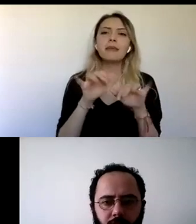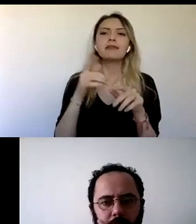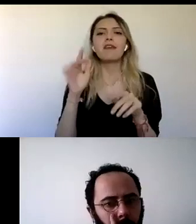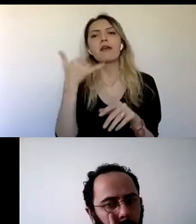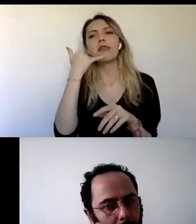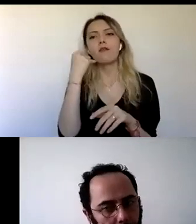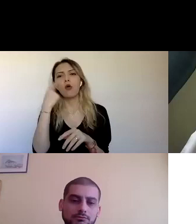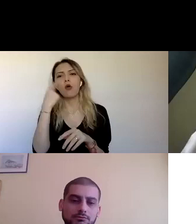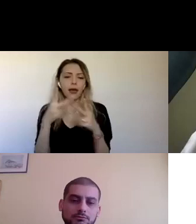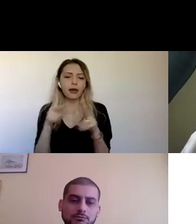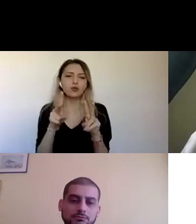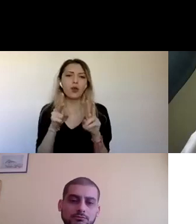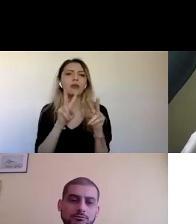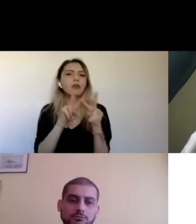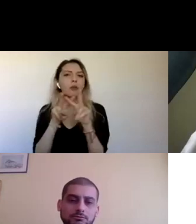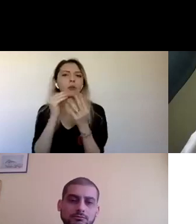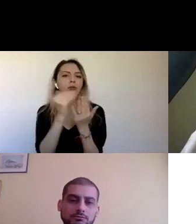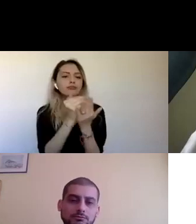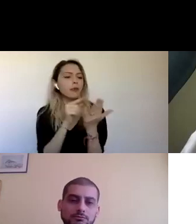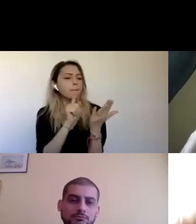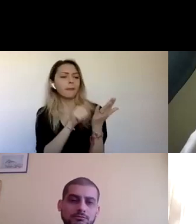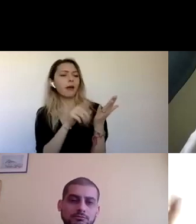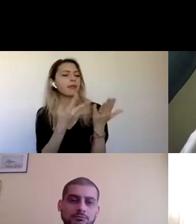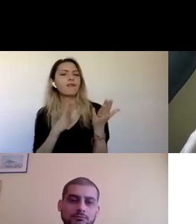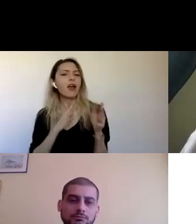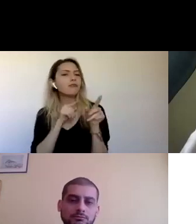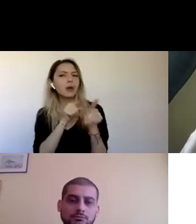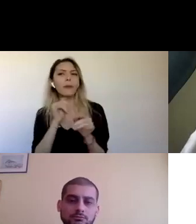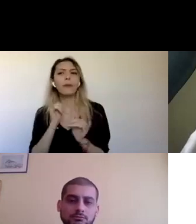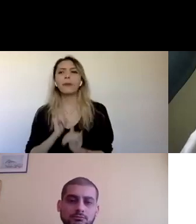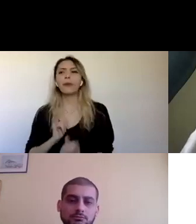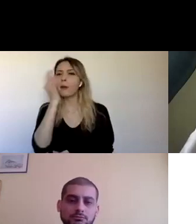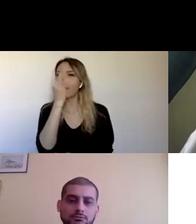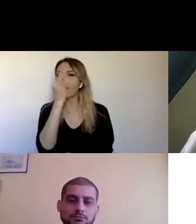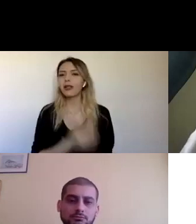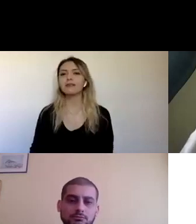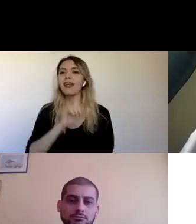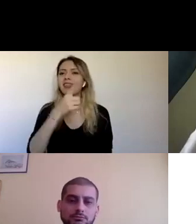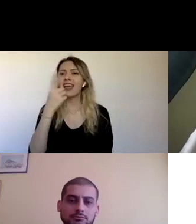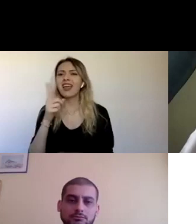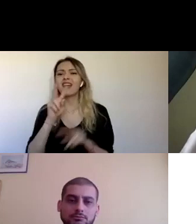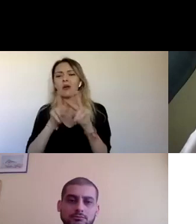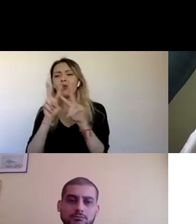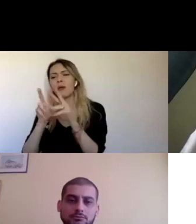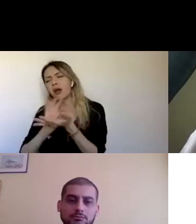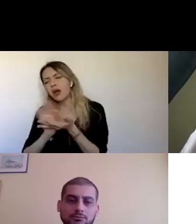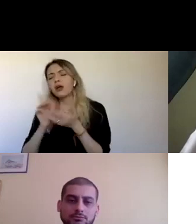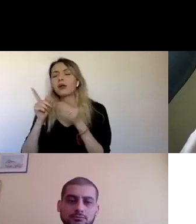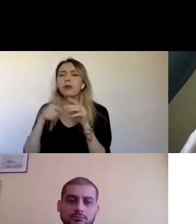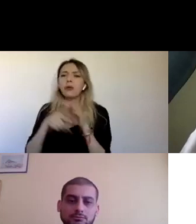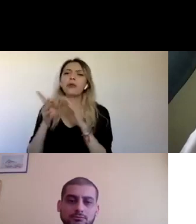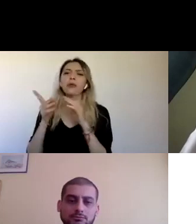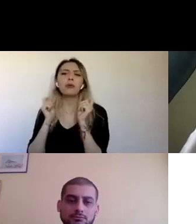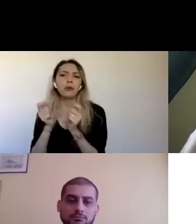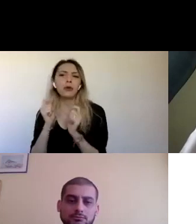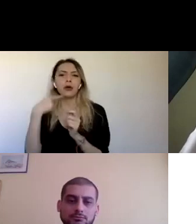bu sitelerdeki girilen haberleri rahatlıkla takip edebiliyorum. Tek tek oraları girmek yerine burada bu bilgiye erişmiş olabiliyorum. Bu da